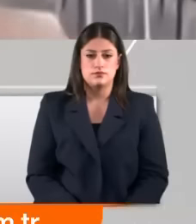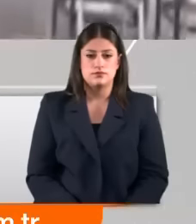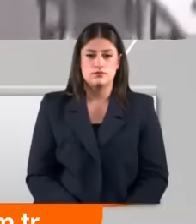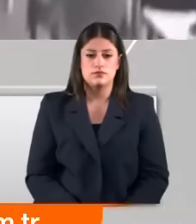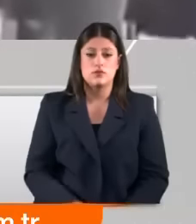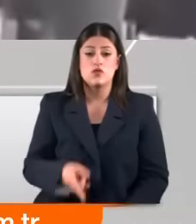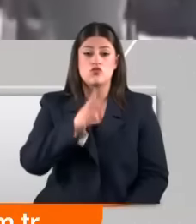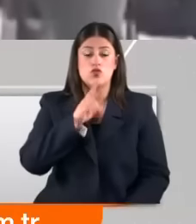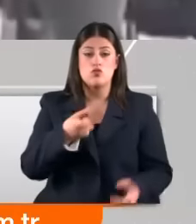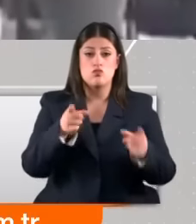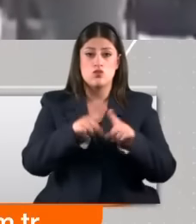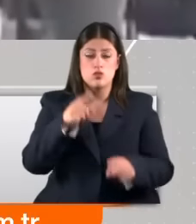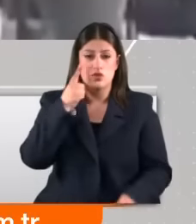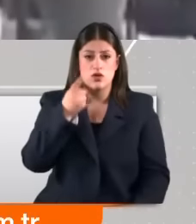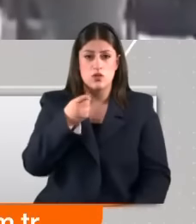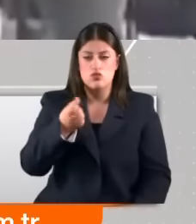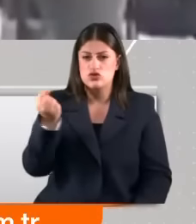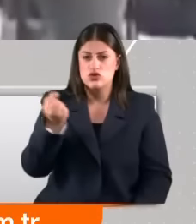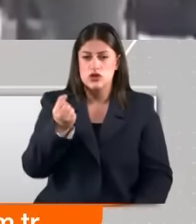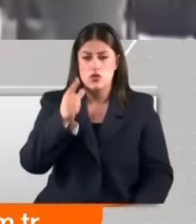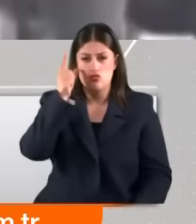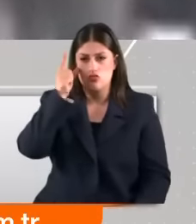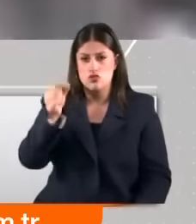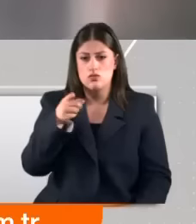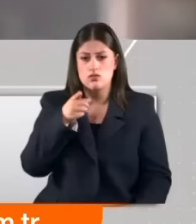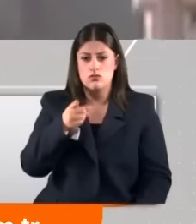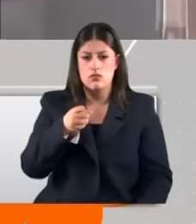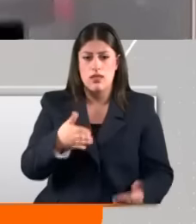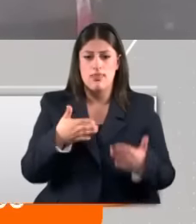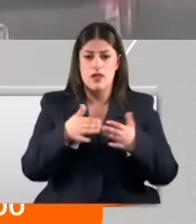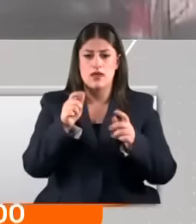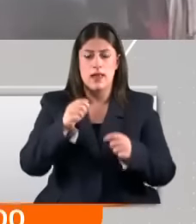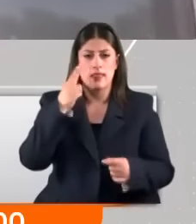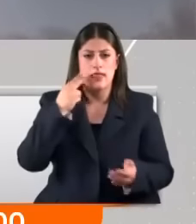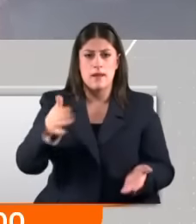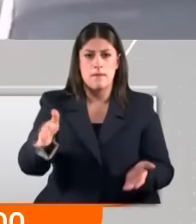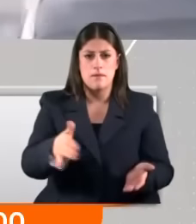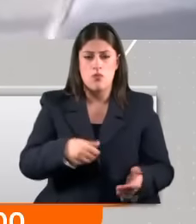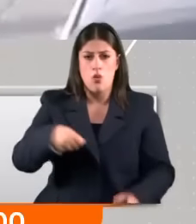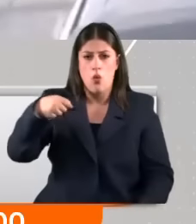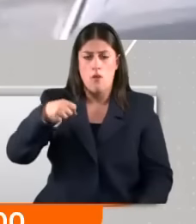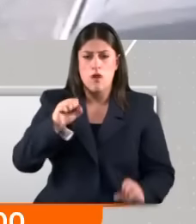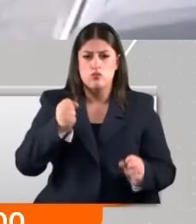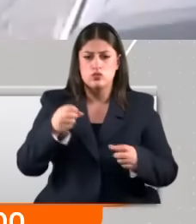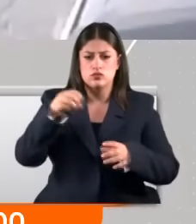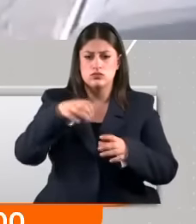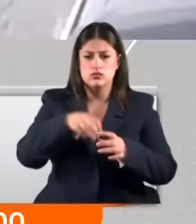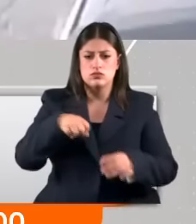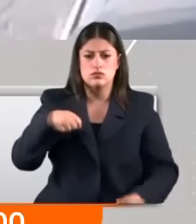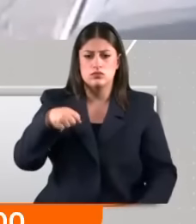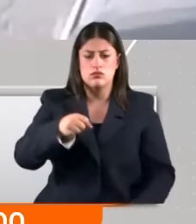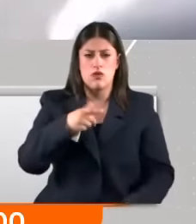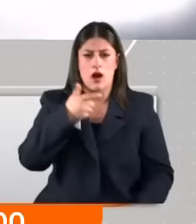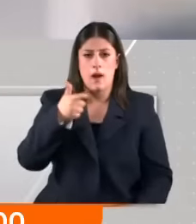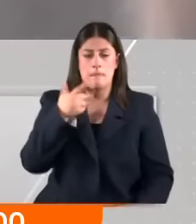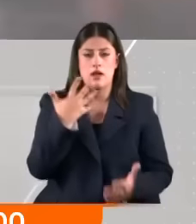Son buluşmanın ardından cinayet şüphelisinin teknede yaptığı temizlikte kovayla buz taşıması da kameralarca kaydedilmişti.